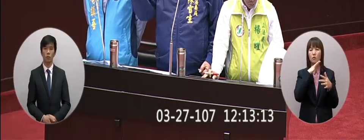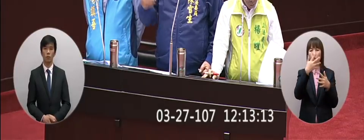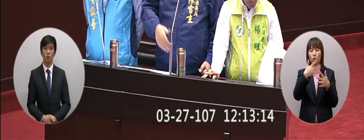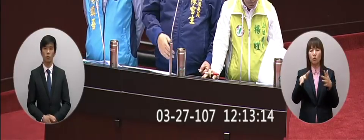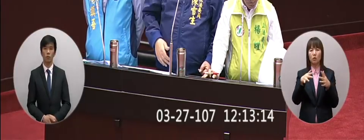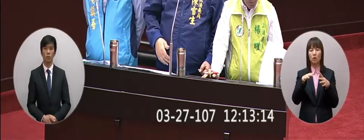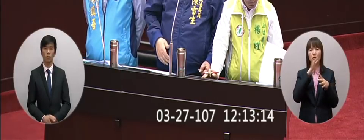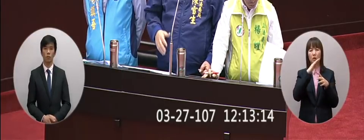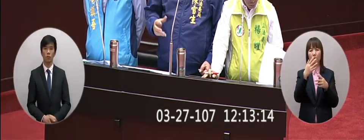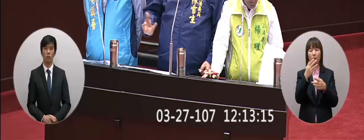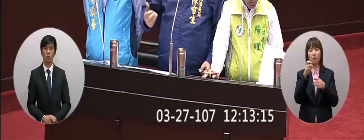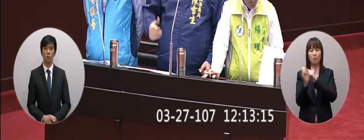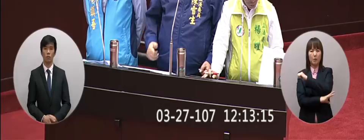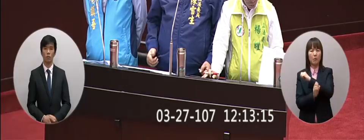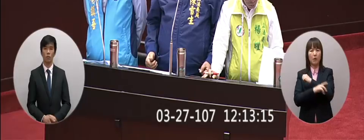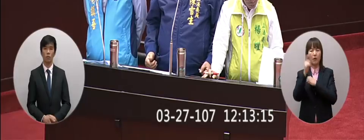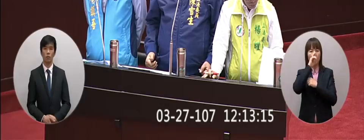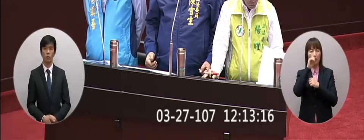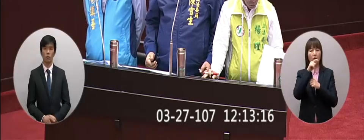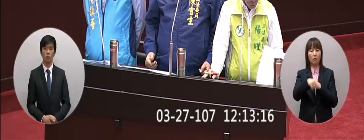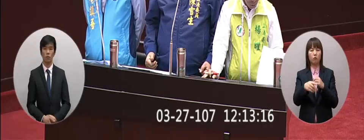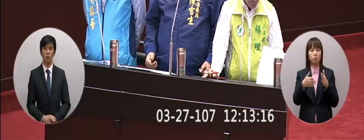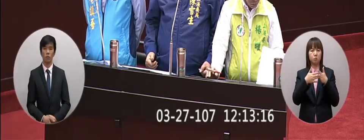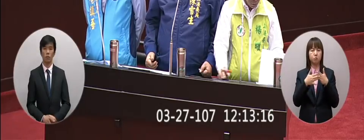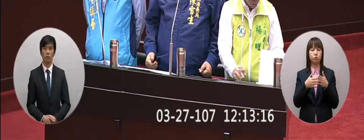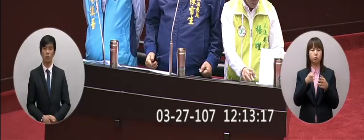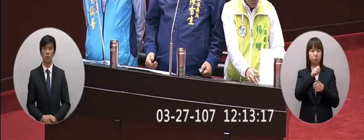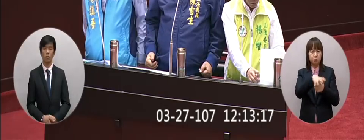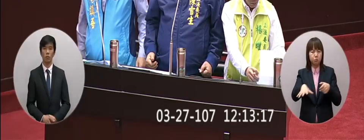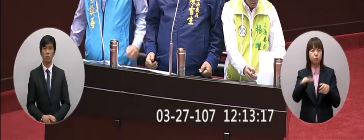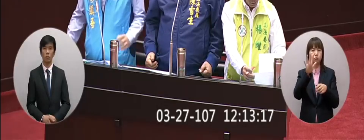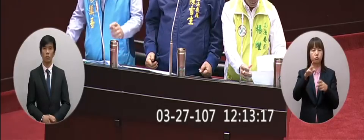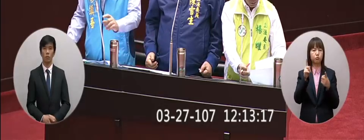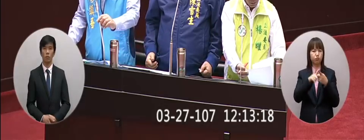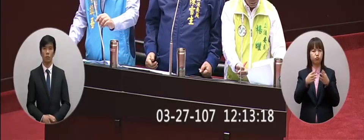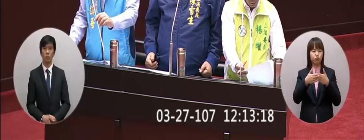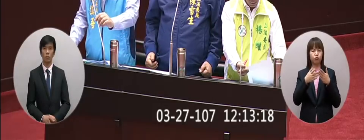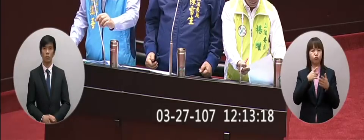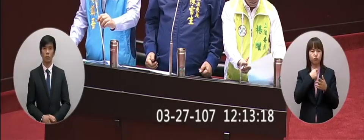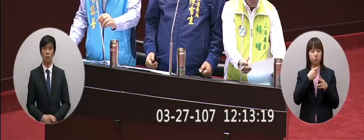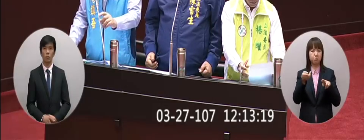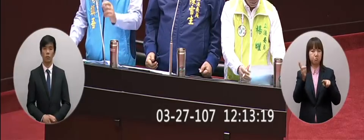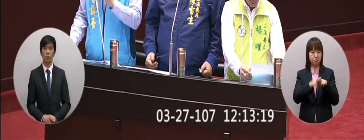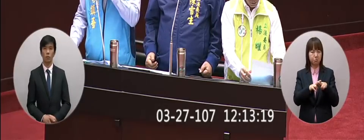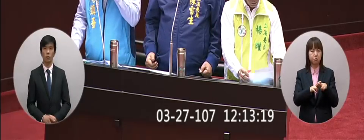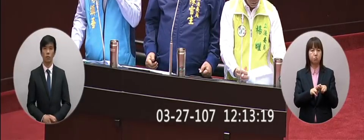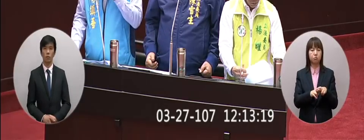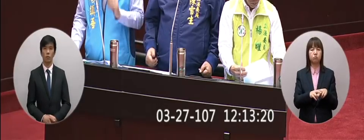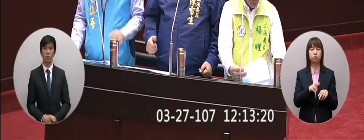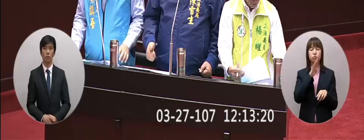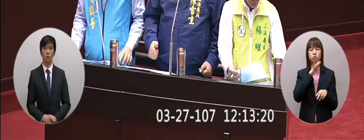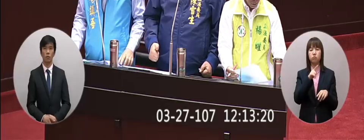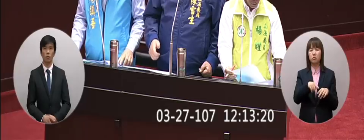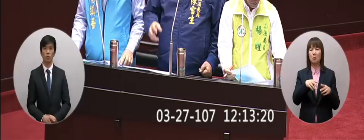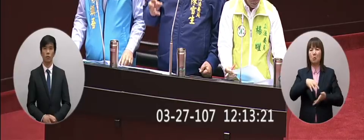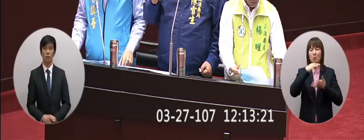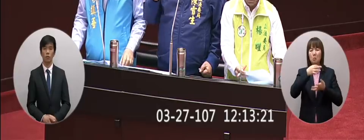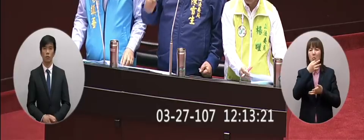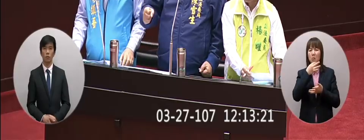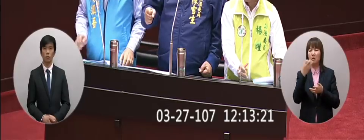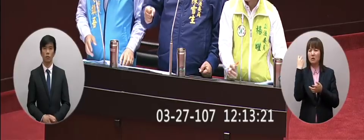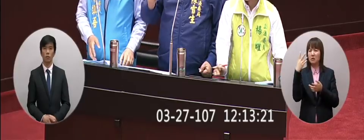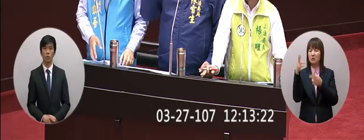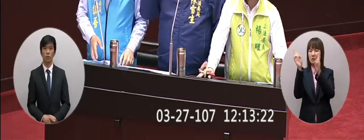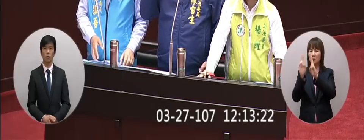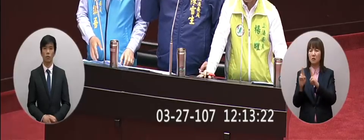一直往下游去排放啊，造成一个水质的污染啊。我觉得应该什么都要关闭，关闭的话，但是他又担心这个新